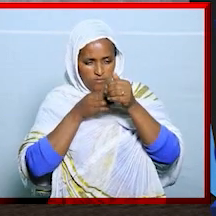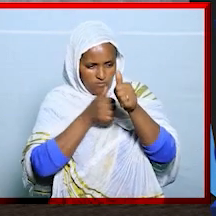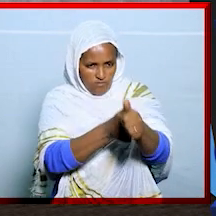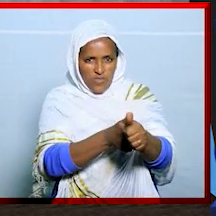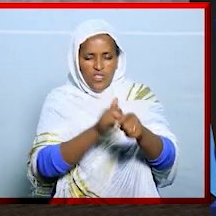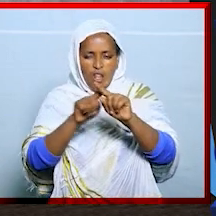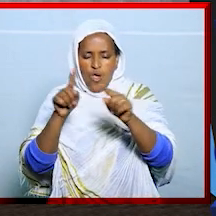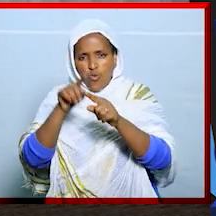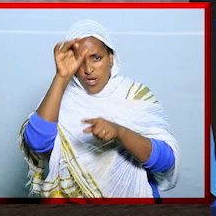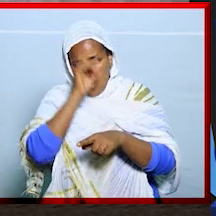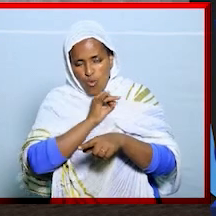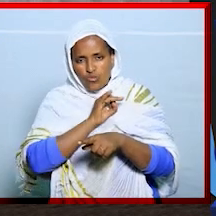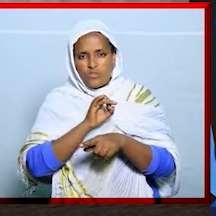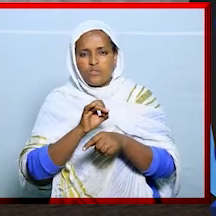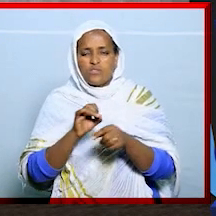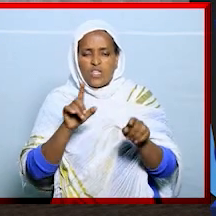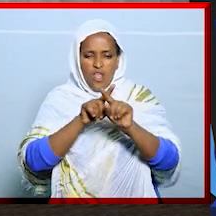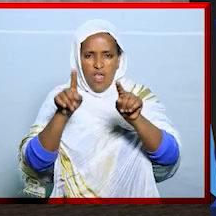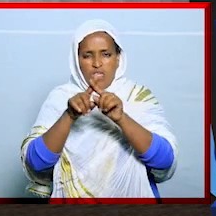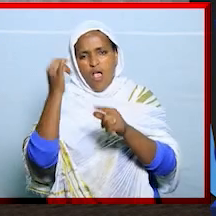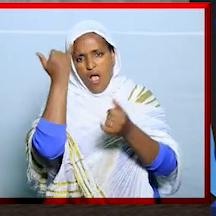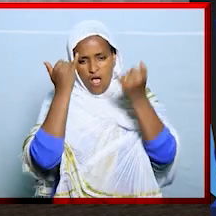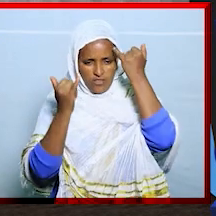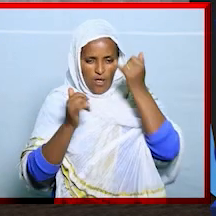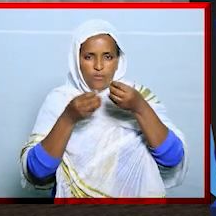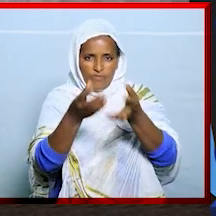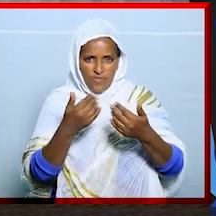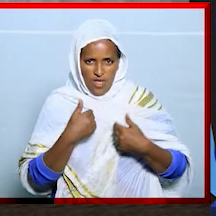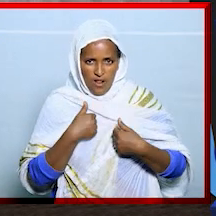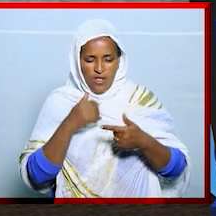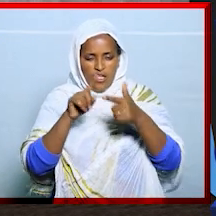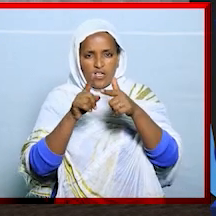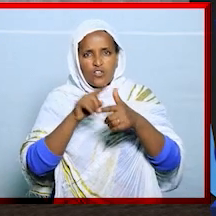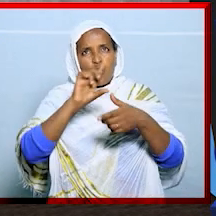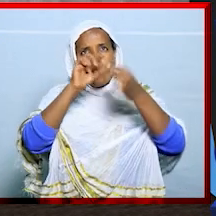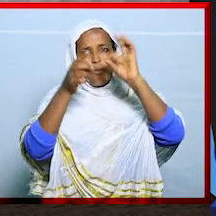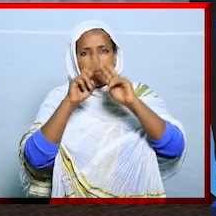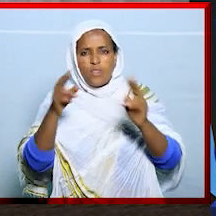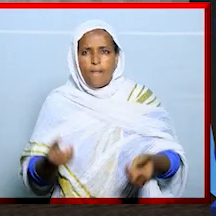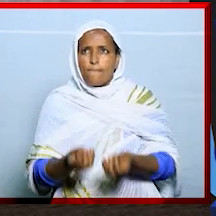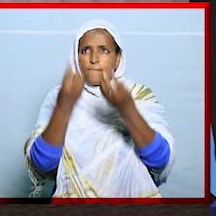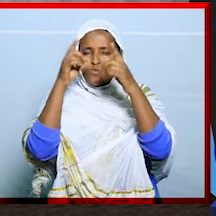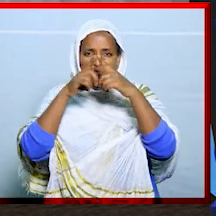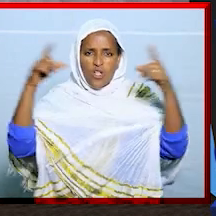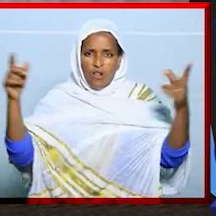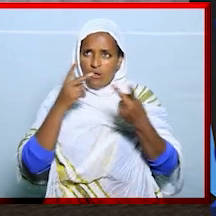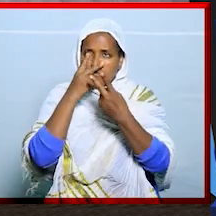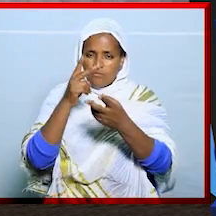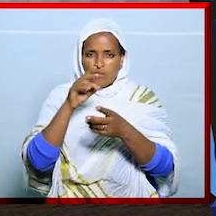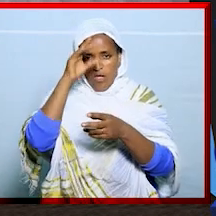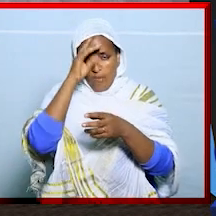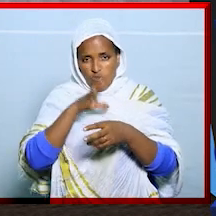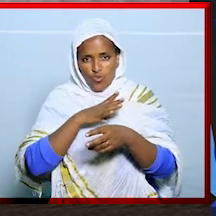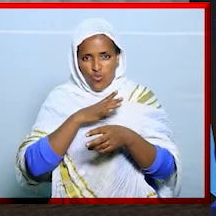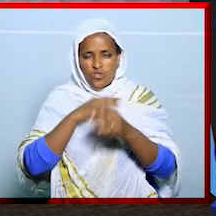በተመለከተ የተለያዩ ሊቃውንት የተለያየ ሀሳብ ሰጥተዋል። እንግዲህ ኮከብ እንደሚታወቀው በጣም ግዙፍ ነው፣ በጣም ትልቅ ነው። ያ